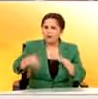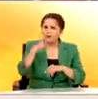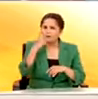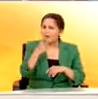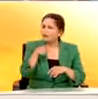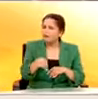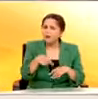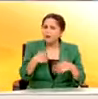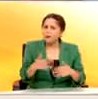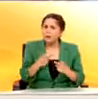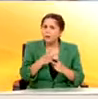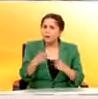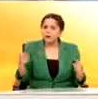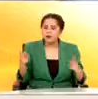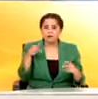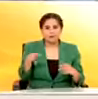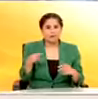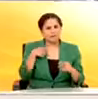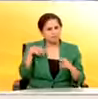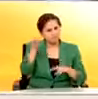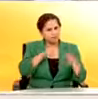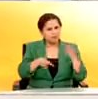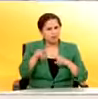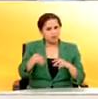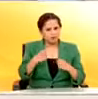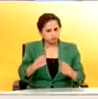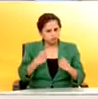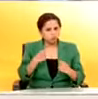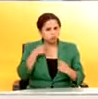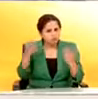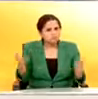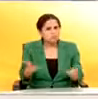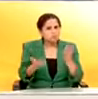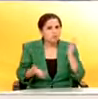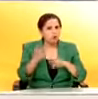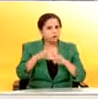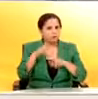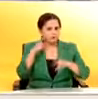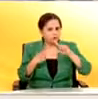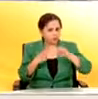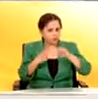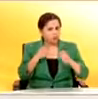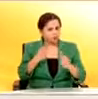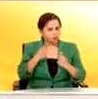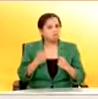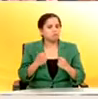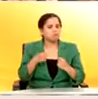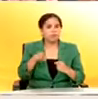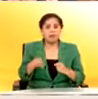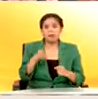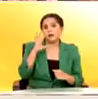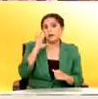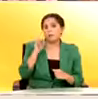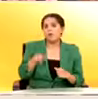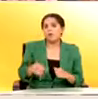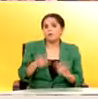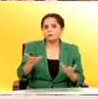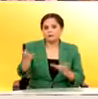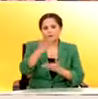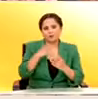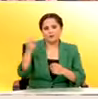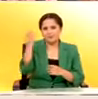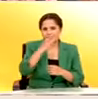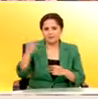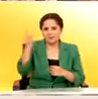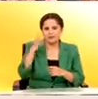चीजें हैं जिनसे फिटनेस को बढ़ावा मिल रहा है। साथियों, आपसे हर महीने